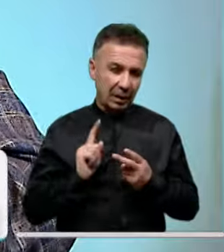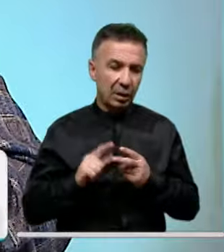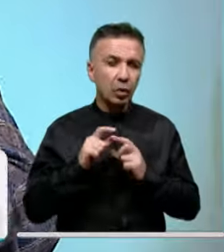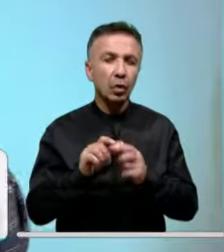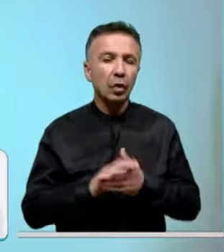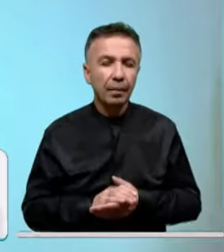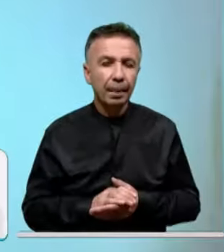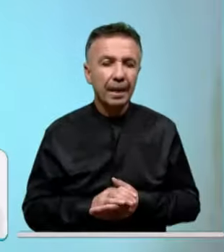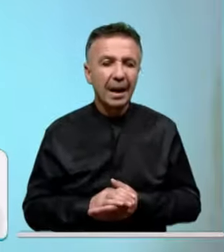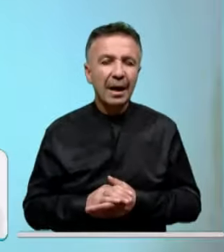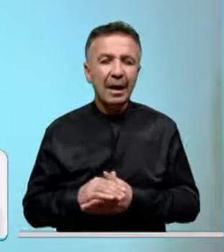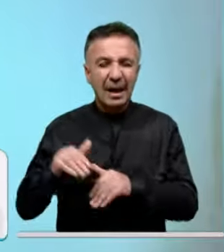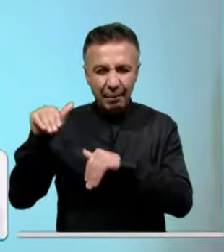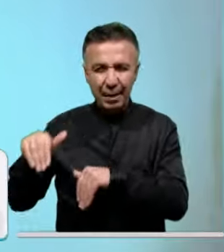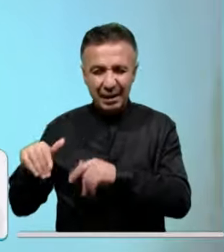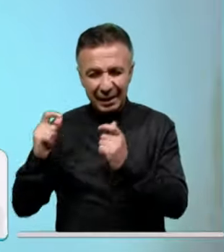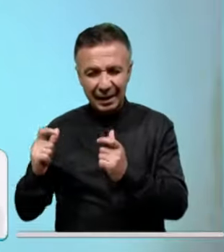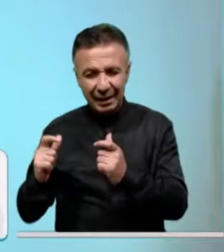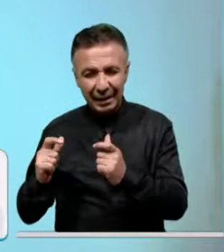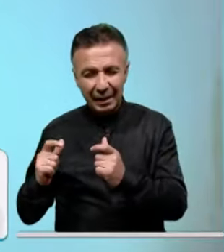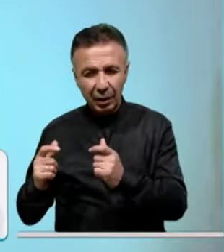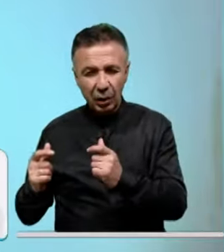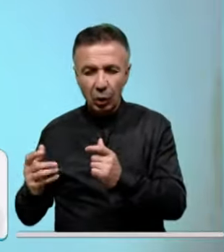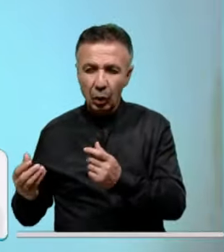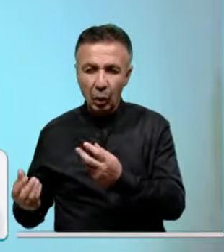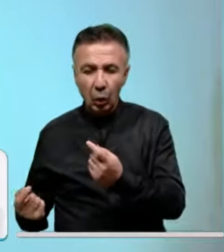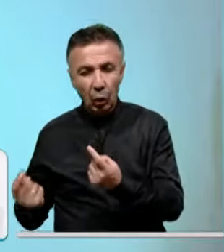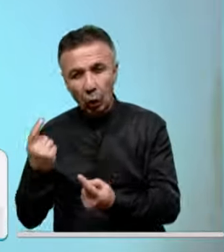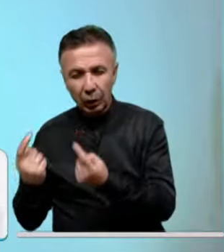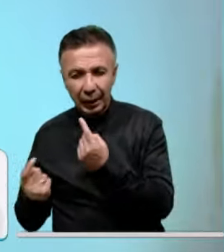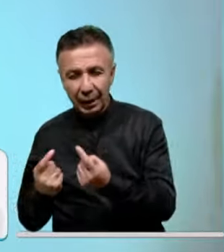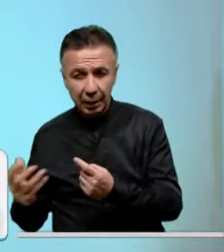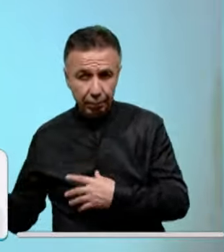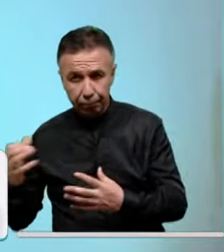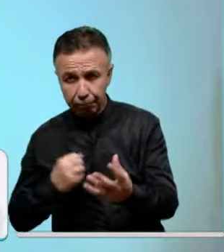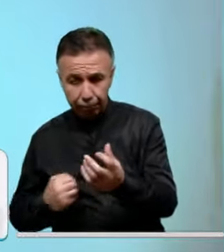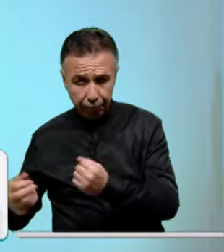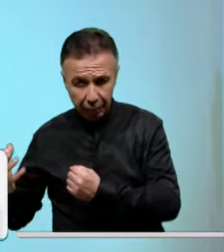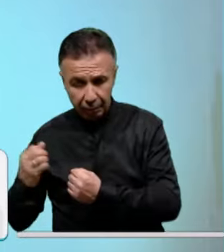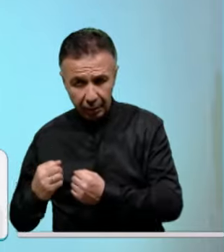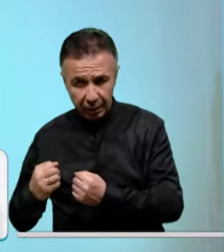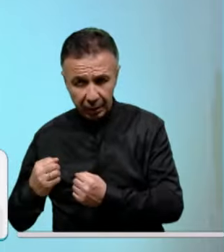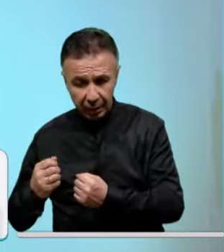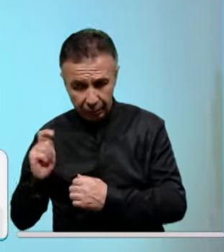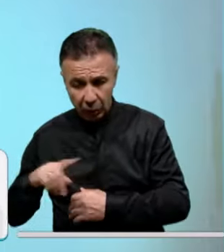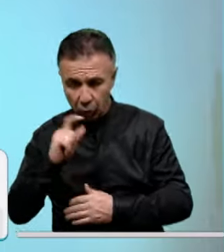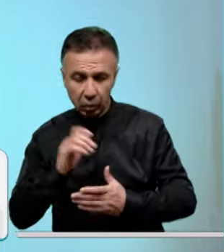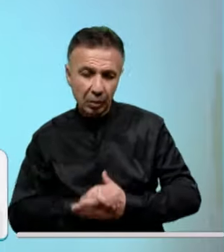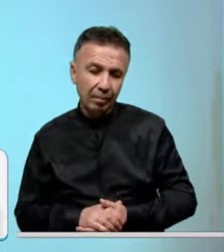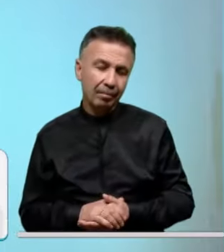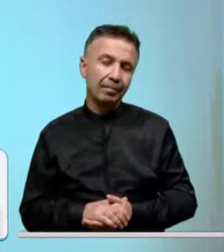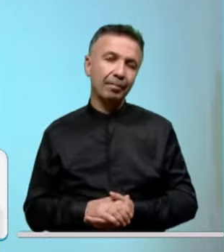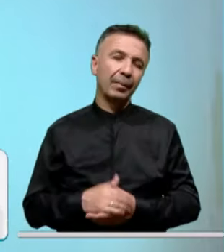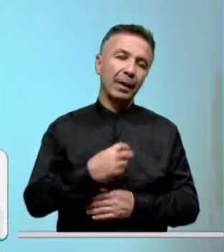mezarlıktaki otları biçmeli miyiz, biçebilir miyiz? Neden biçilmez? Şimdi Efendimiz Aleyhisselatü Vesselam